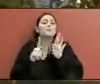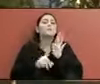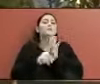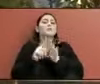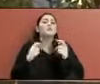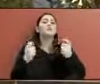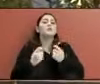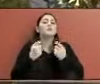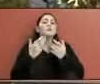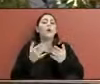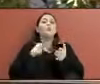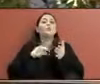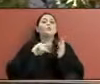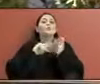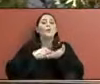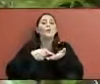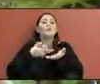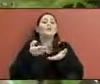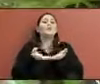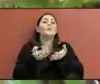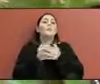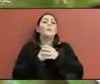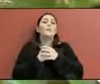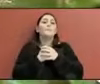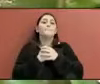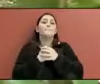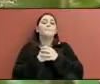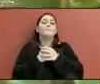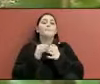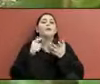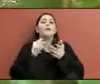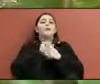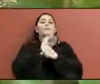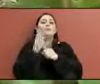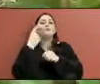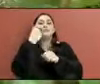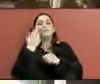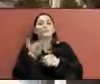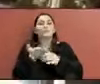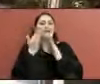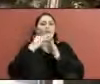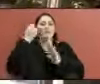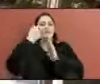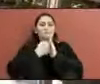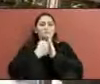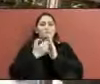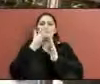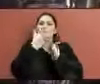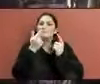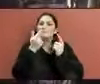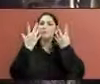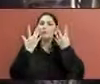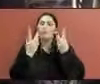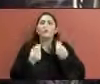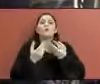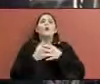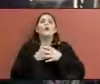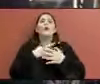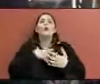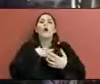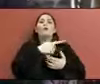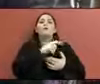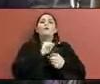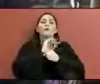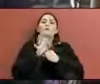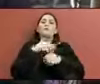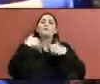Bu noktada Covid dolayısıyla biraz böyle evlerimize kapandık ama Covid sonrasında biz kültürel,